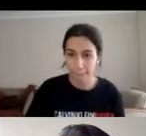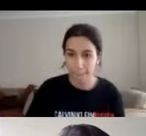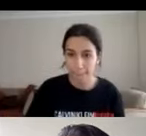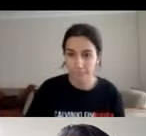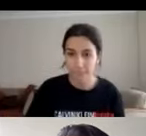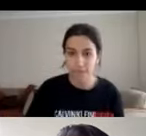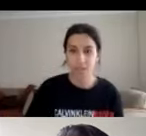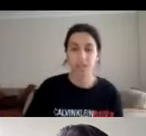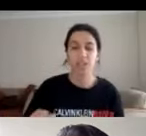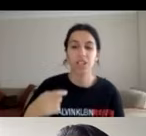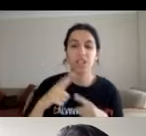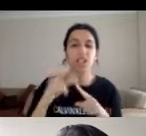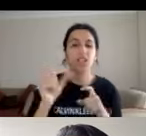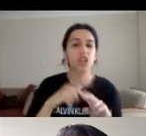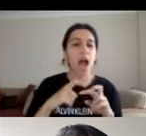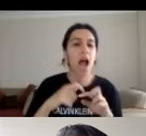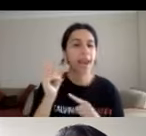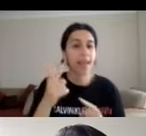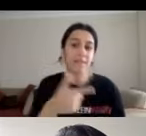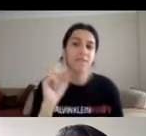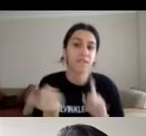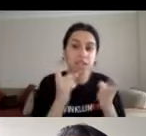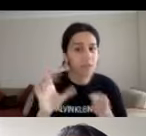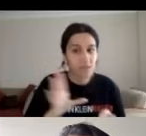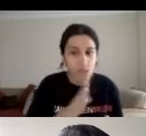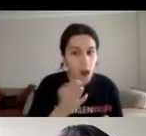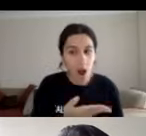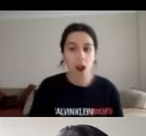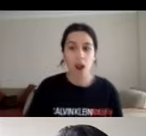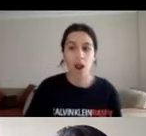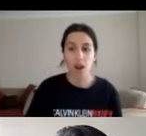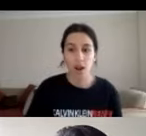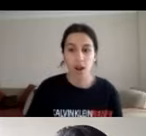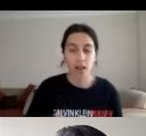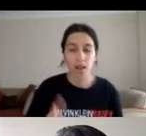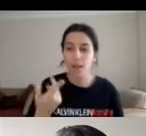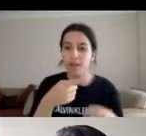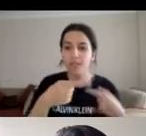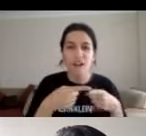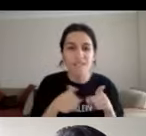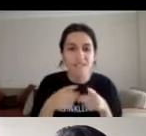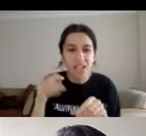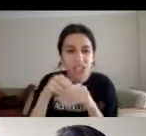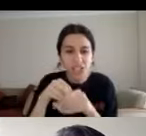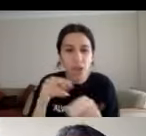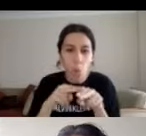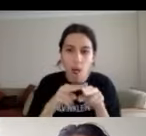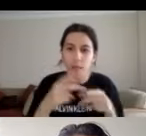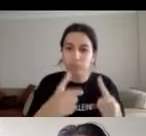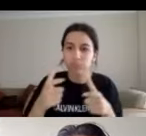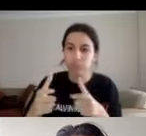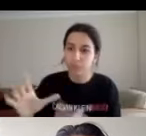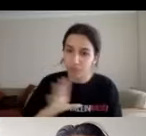ticari fırsatlar da var etik fırsatların ötesinde. Çünkü arkadaşlarımız fellik fellik kullanabileceği platformlar bulmak istiyorlar. Ve hani orada